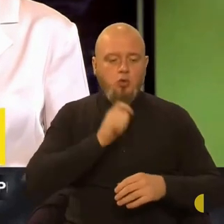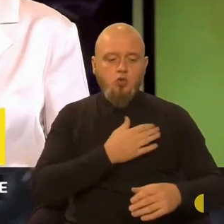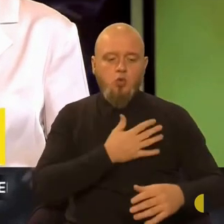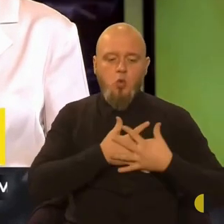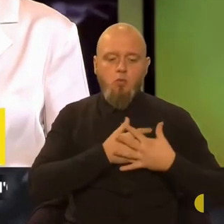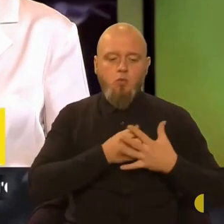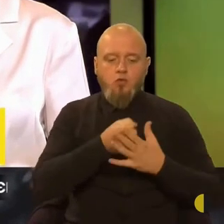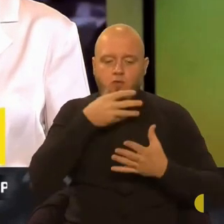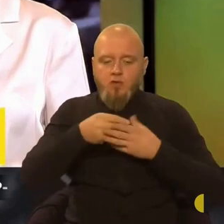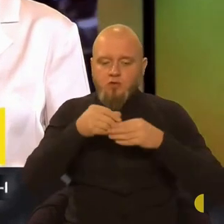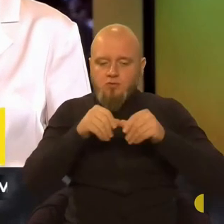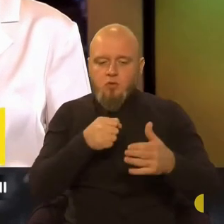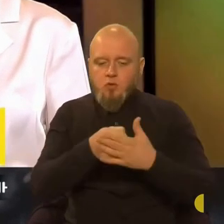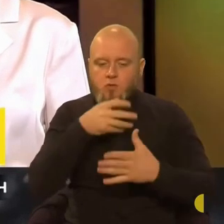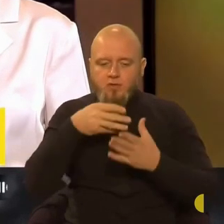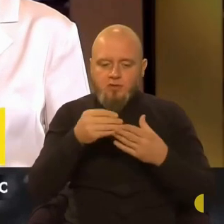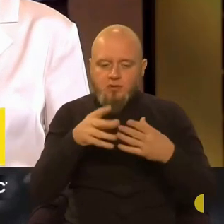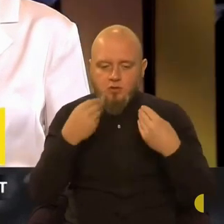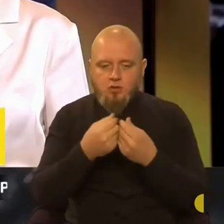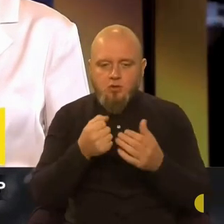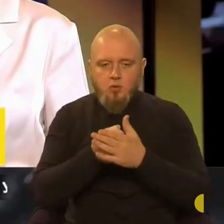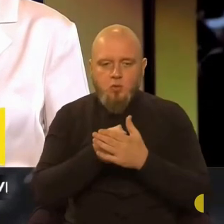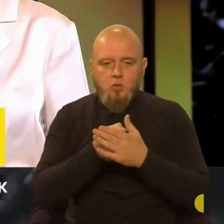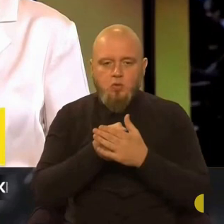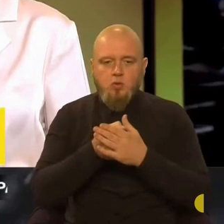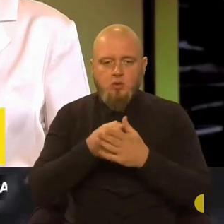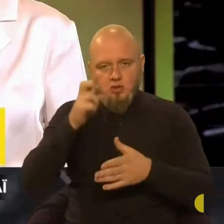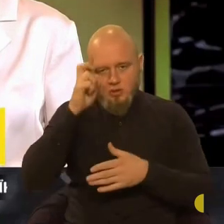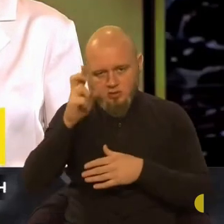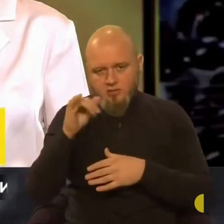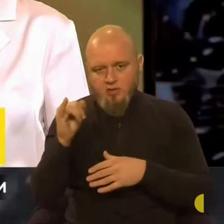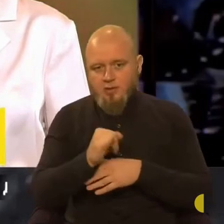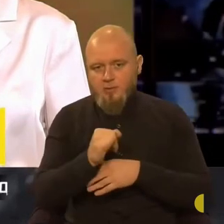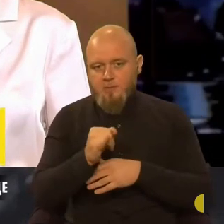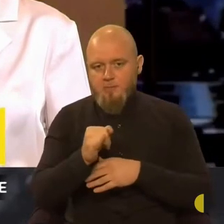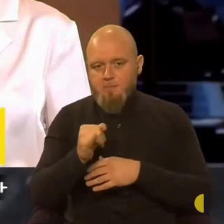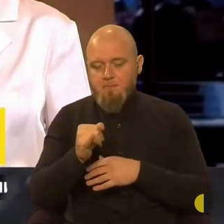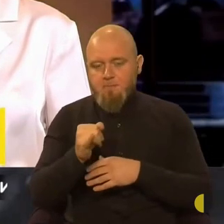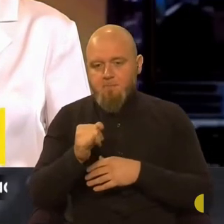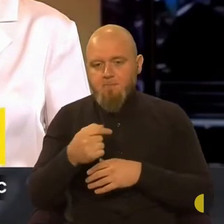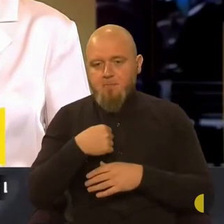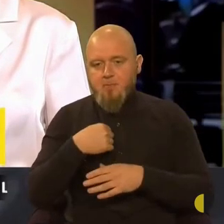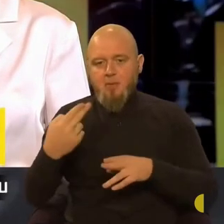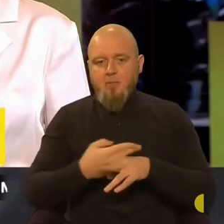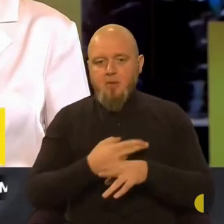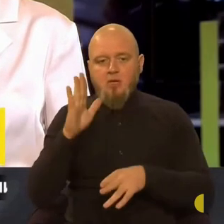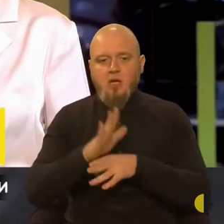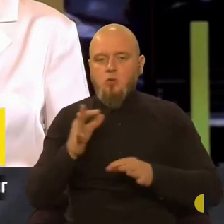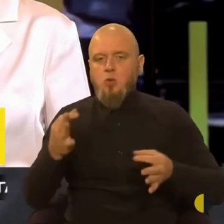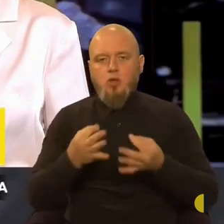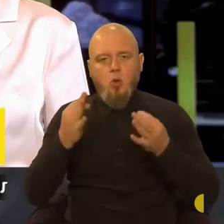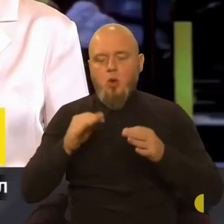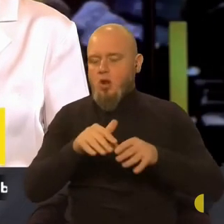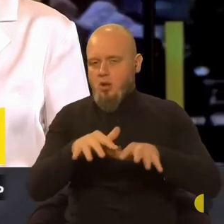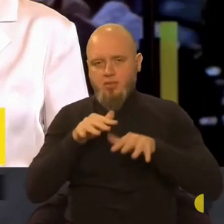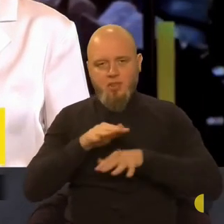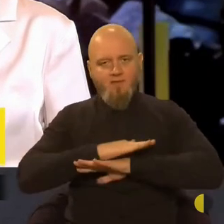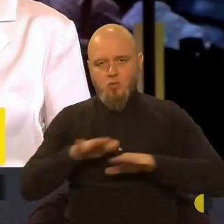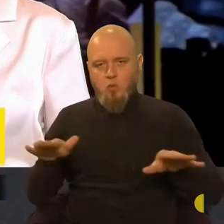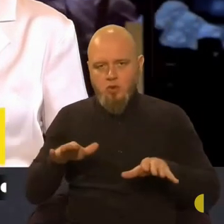до власної землі, до власних родин, до І ми без наказу ніколи не відходимо,